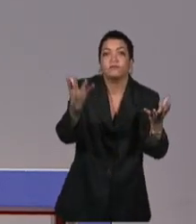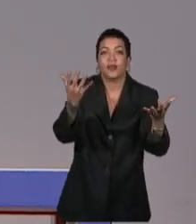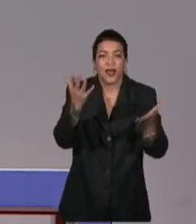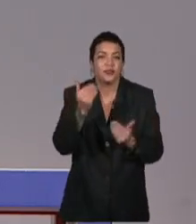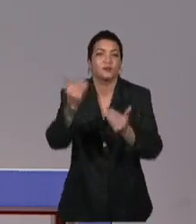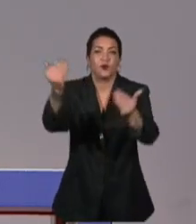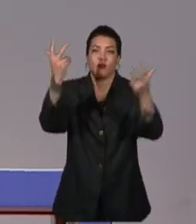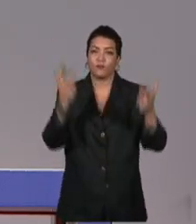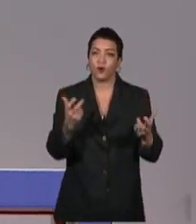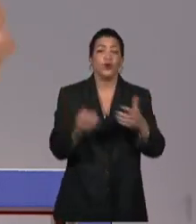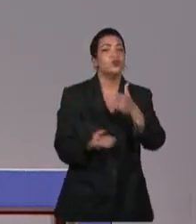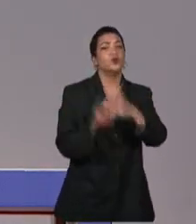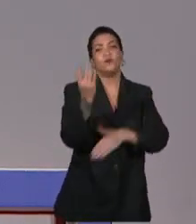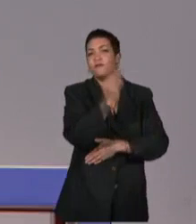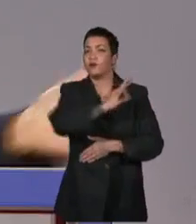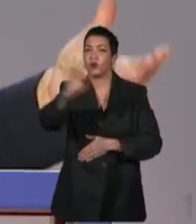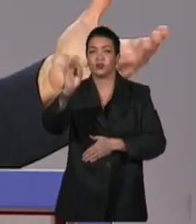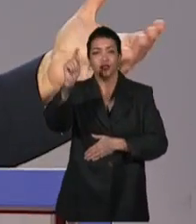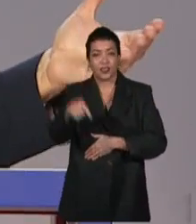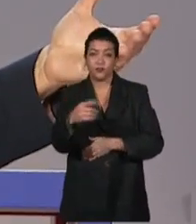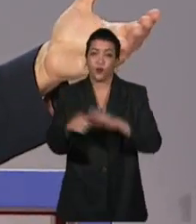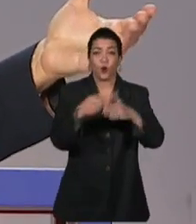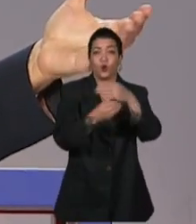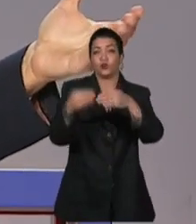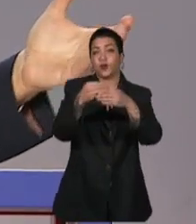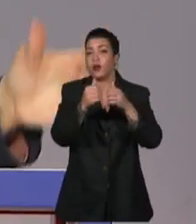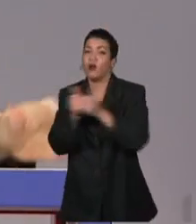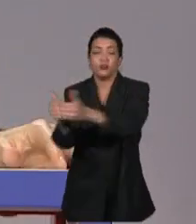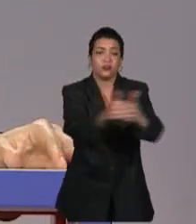nouvelle France que nous devons reconstruire ensemble.